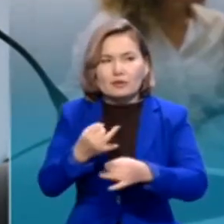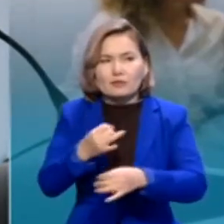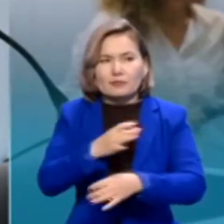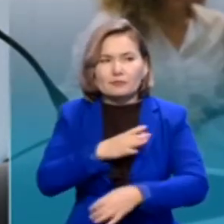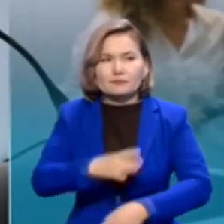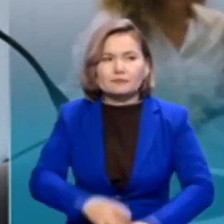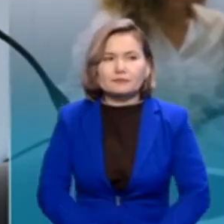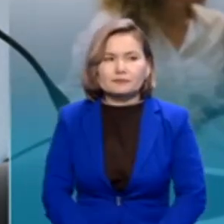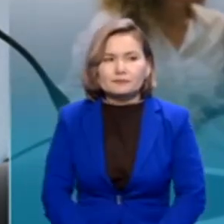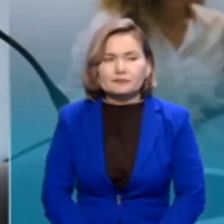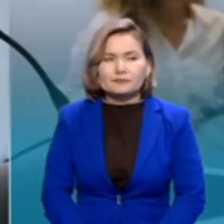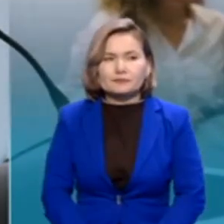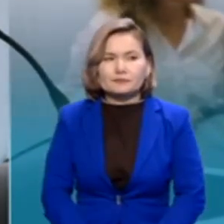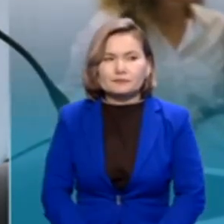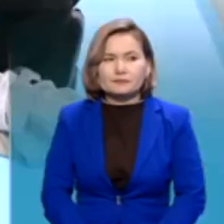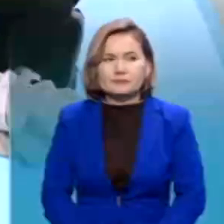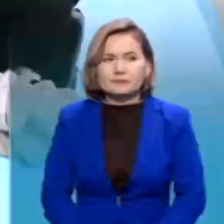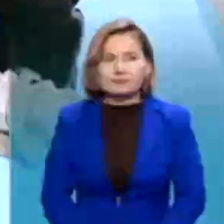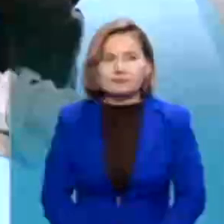іздейді.